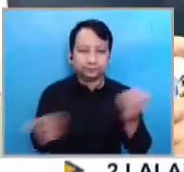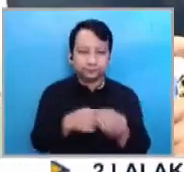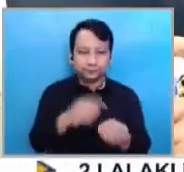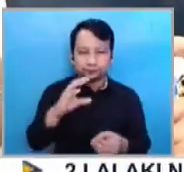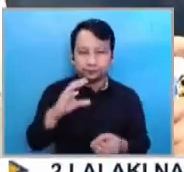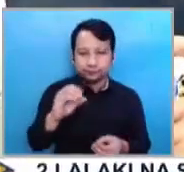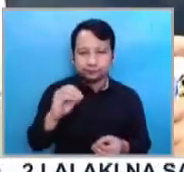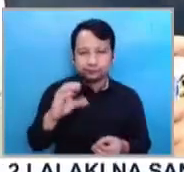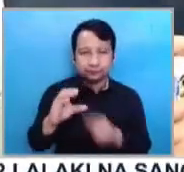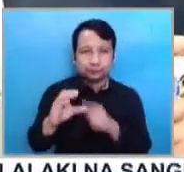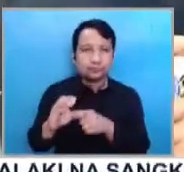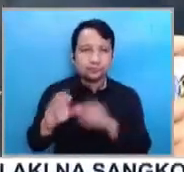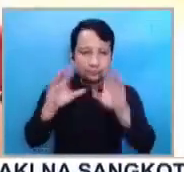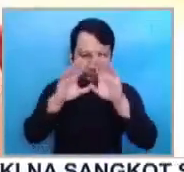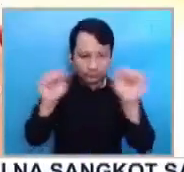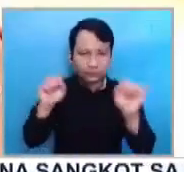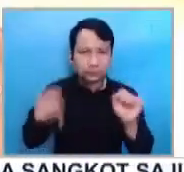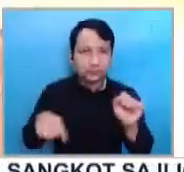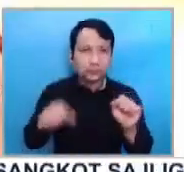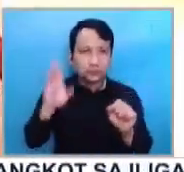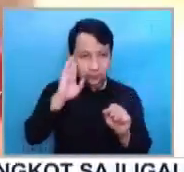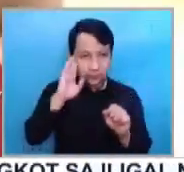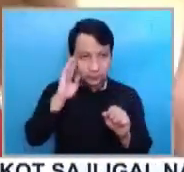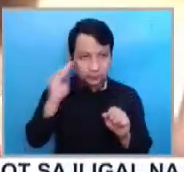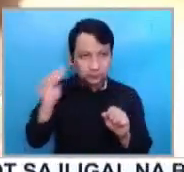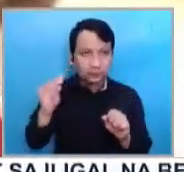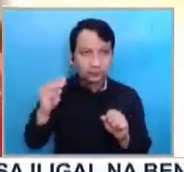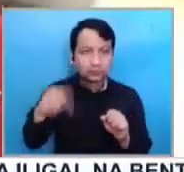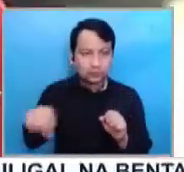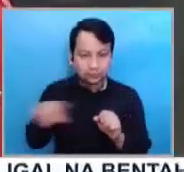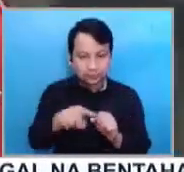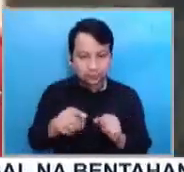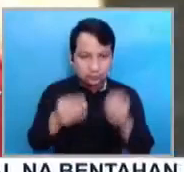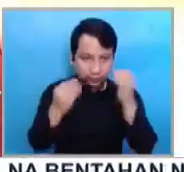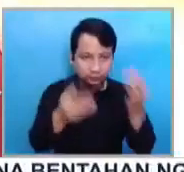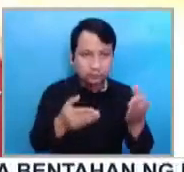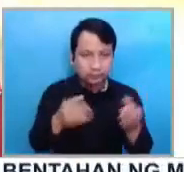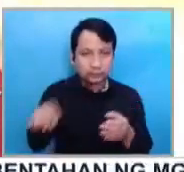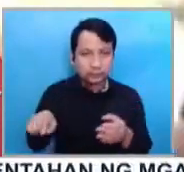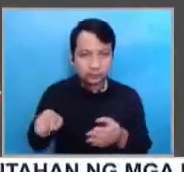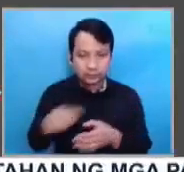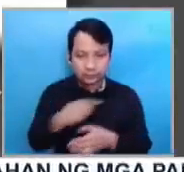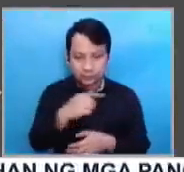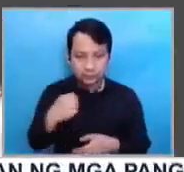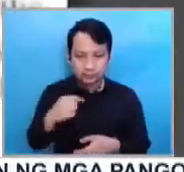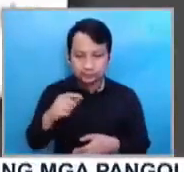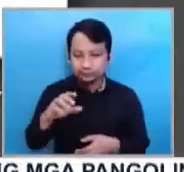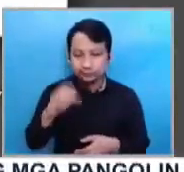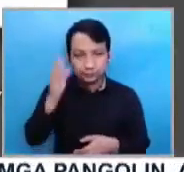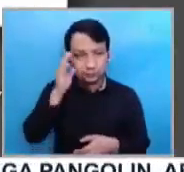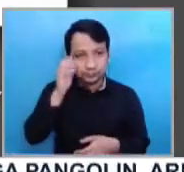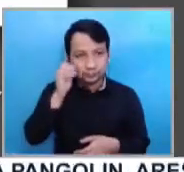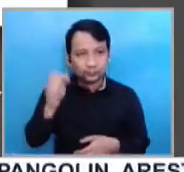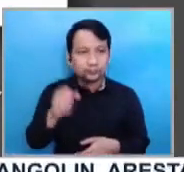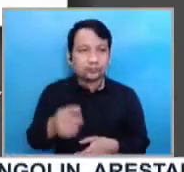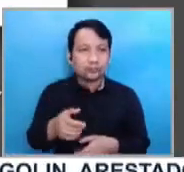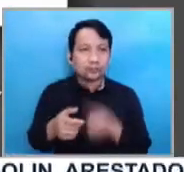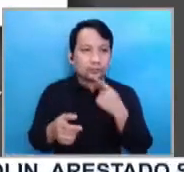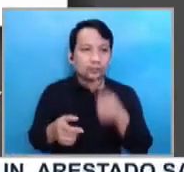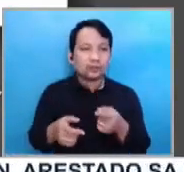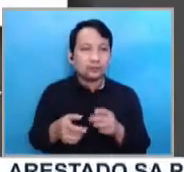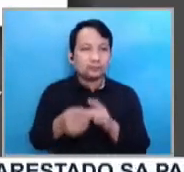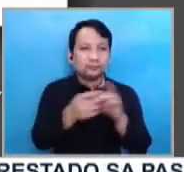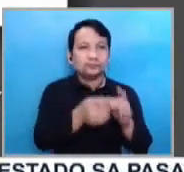COC ni presidential aspirant Bongbong Marcos na inihain ng grupo ni Father Christian Buenafe. Sa kautusan na may petsyang